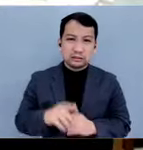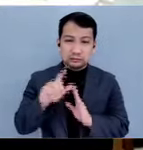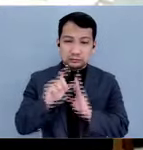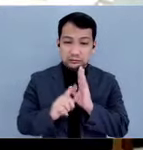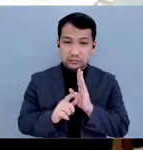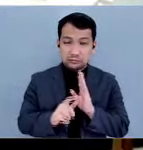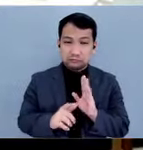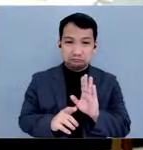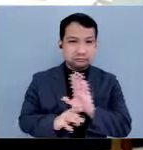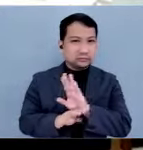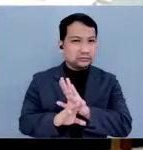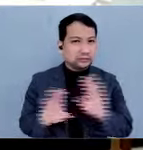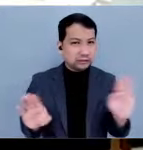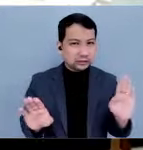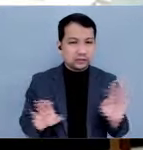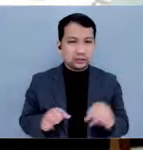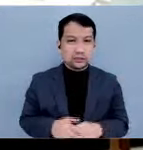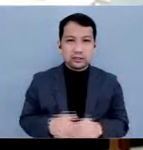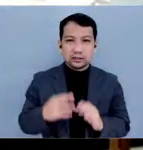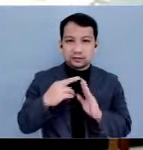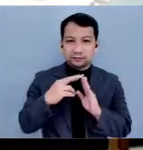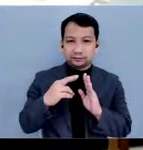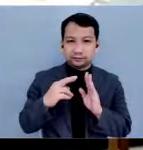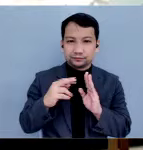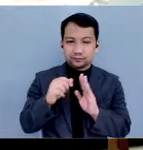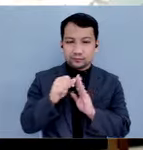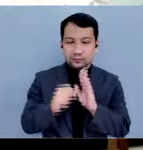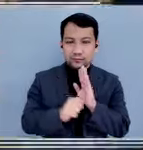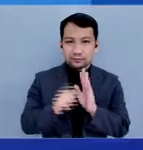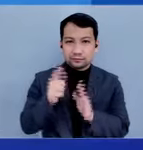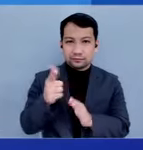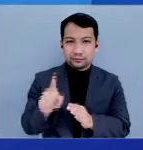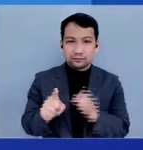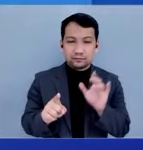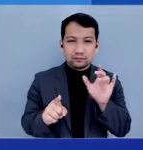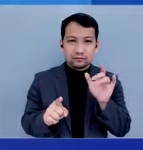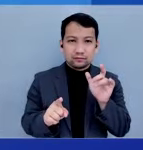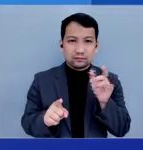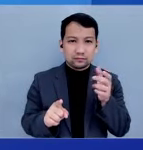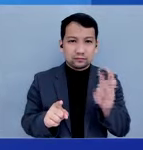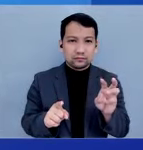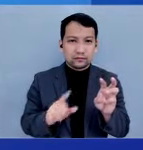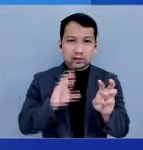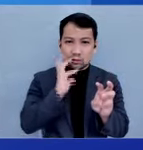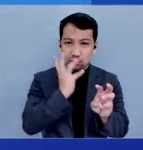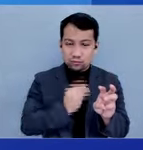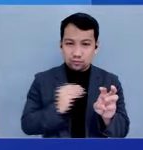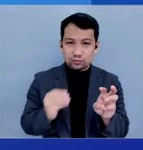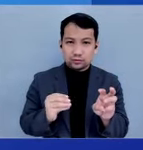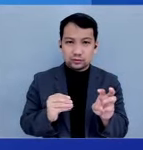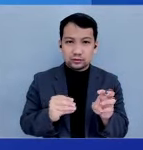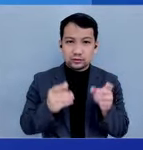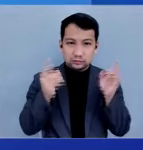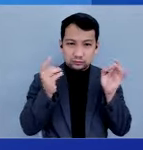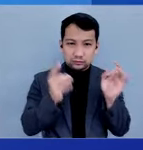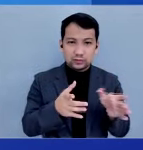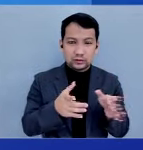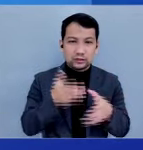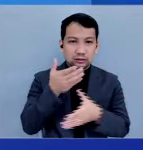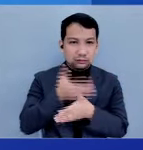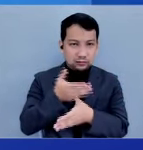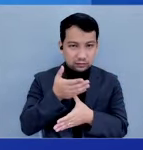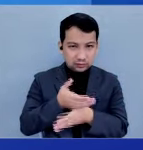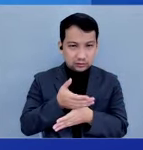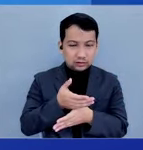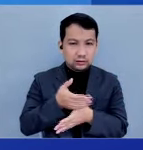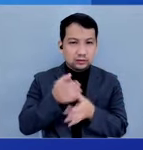yan legal. Ayon sa Article 2176 ng Civil Code, ang sinumang tao na nakapagdulot ng perwisyo o